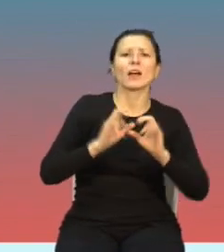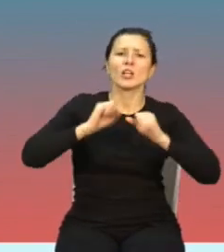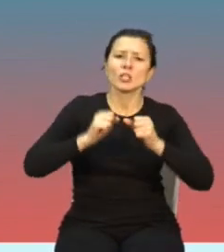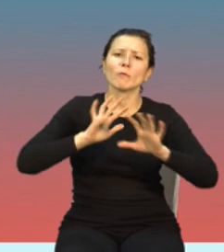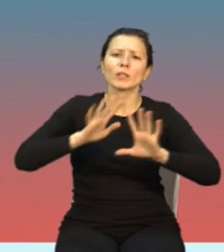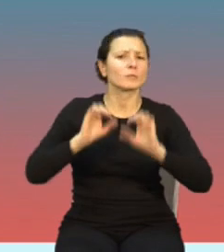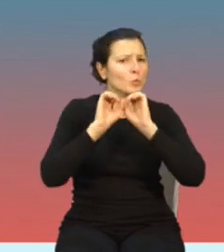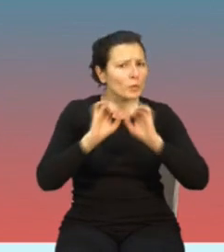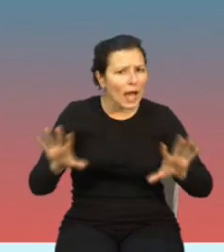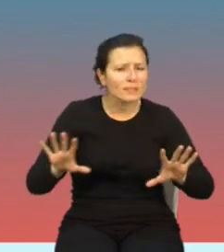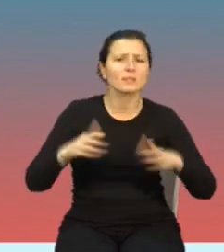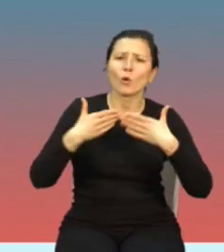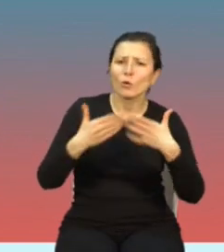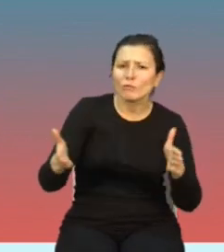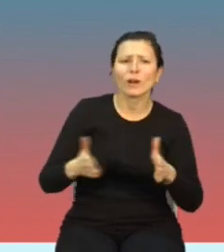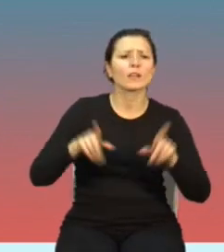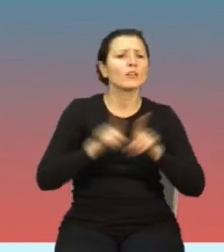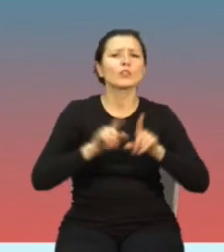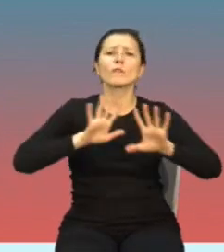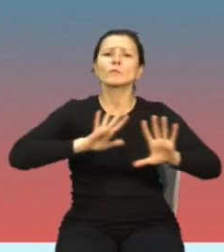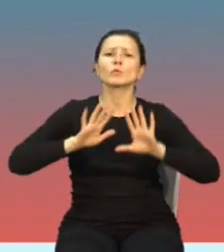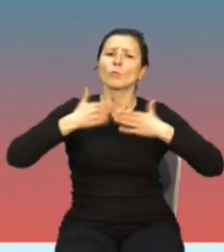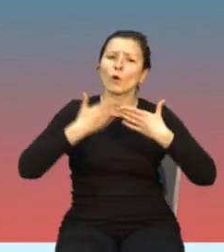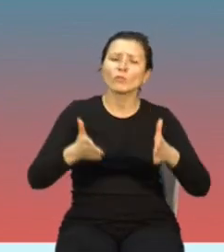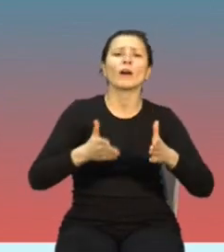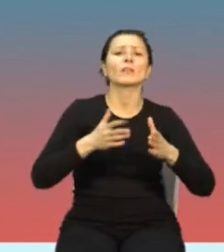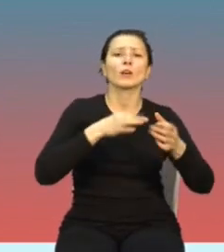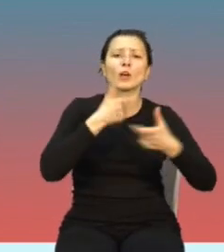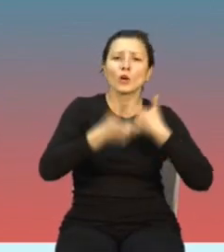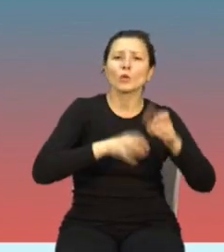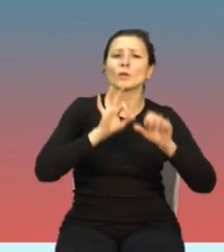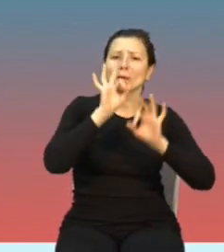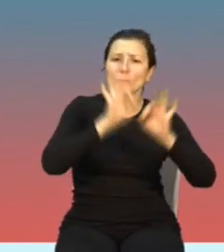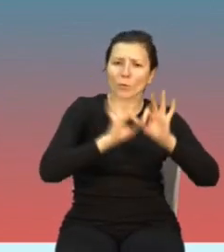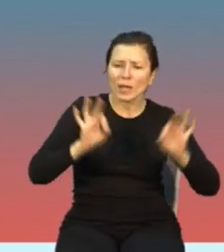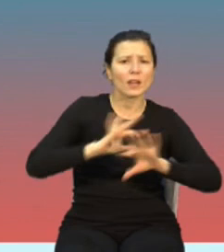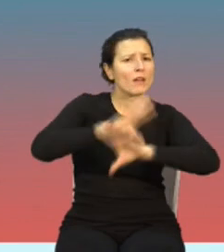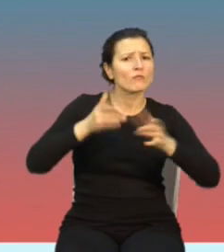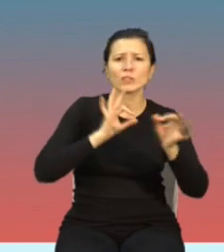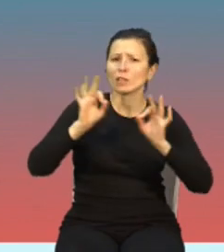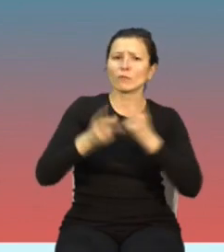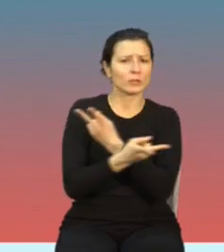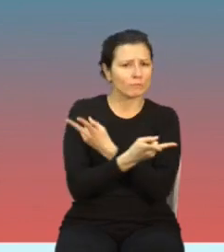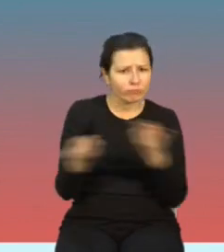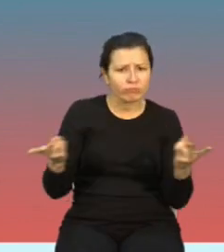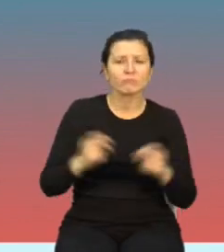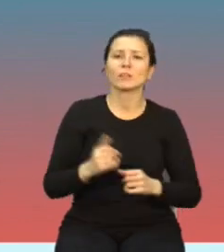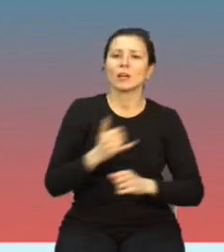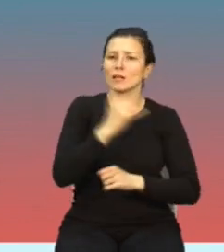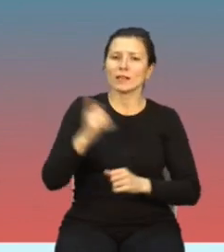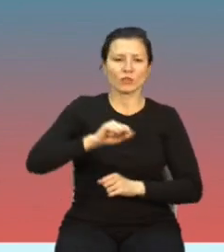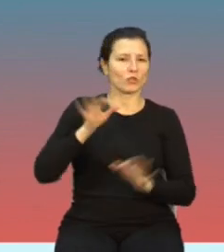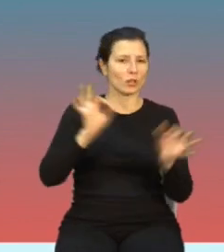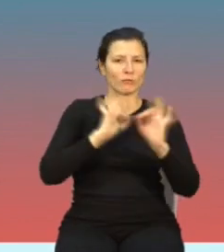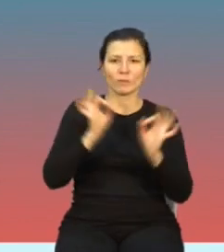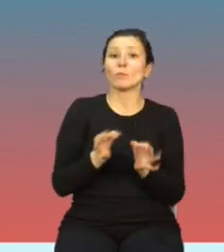w sposób otwarty przeprowadzamy pomiary. Wszystkie informacje są publikowane, zawsze mamy zaktualizowane na bieżąco informacje.